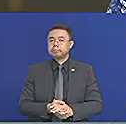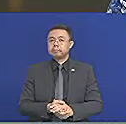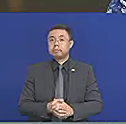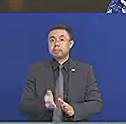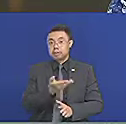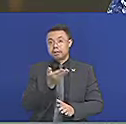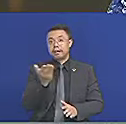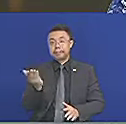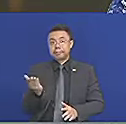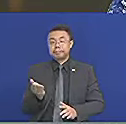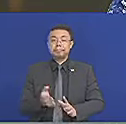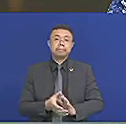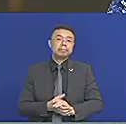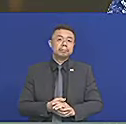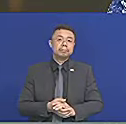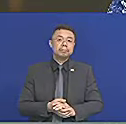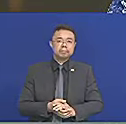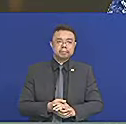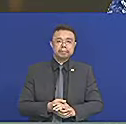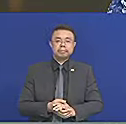Saudara,